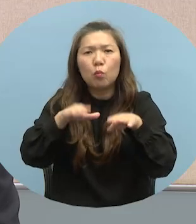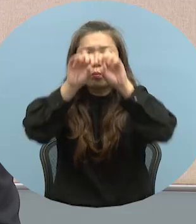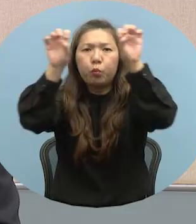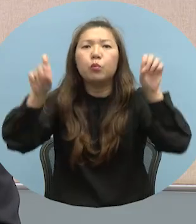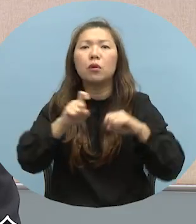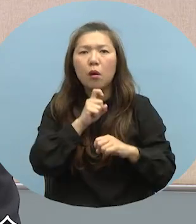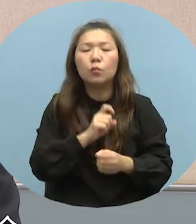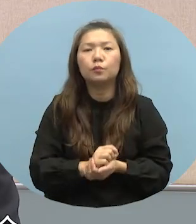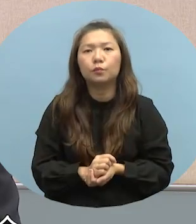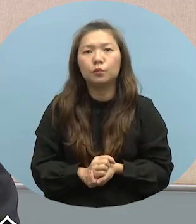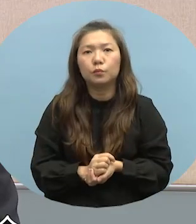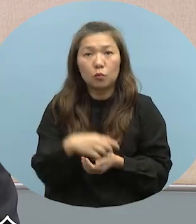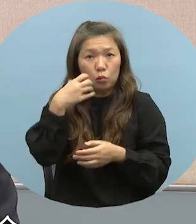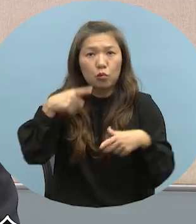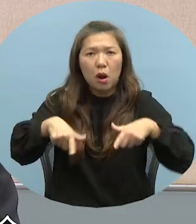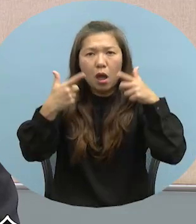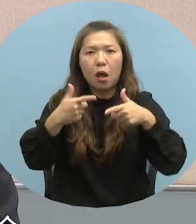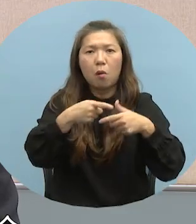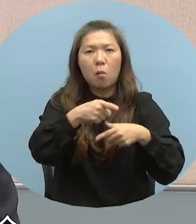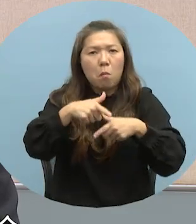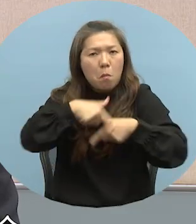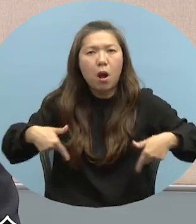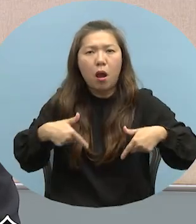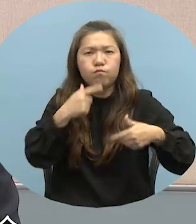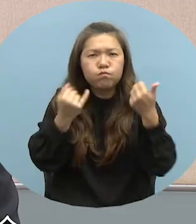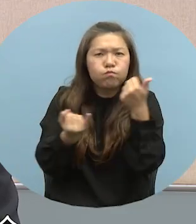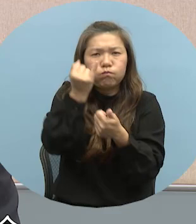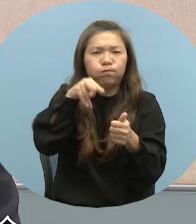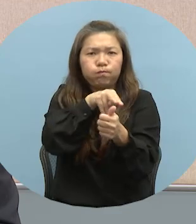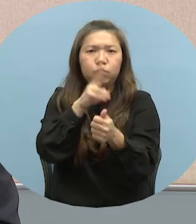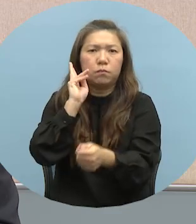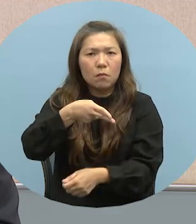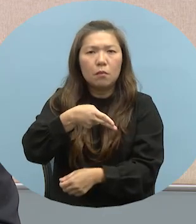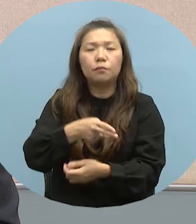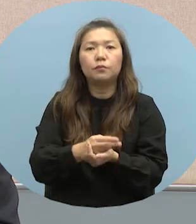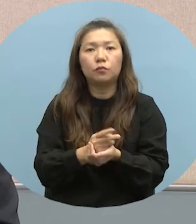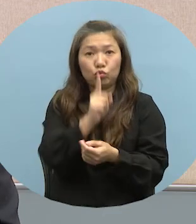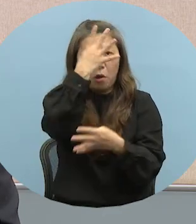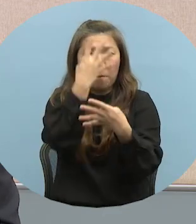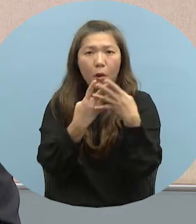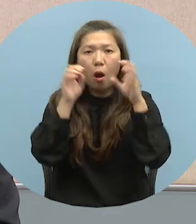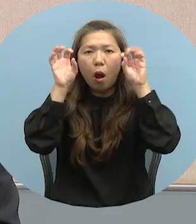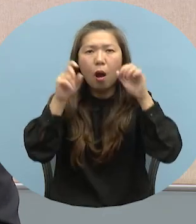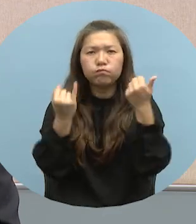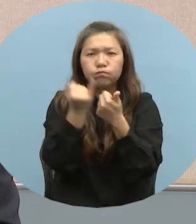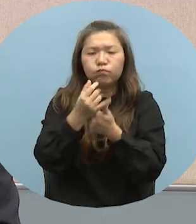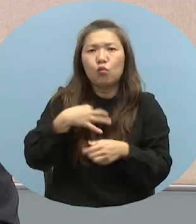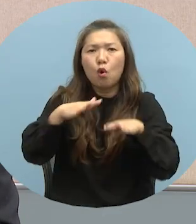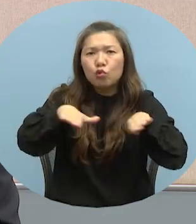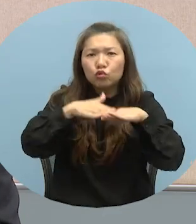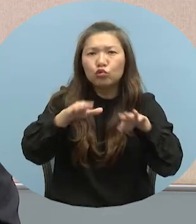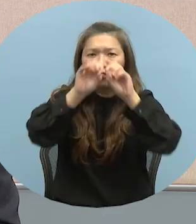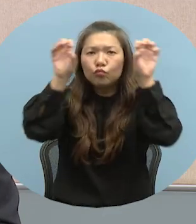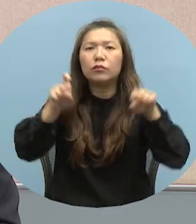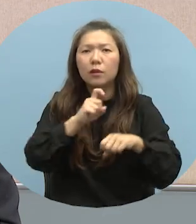論。對於鍾漢林咧，佢公然違反呢個監管令。並且在網上發布一些危害國家安全的